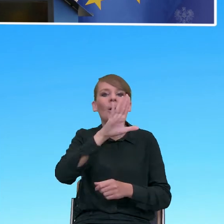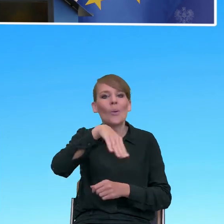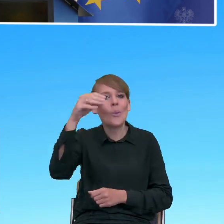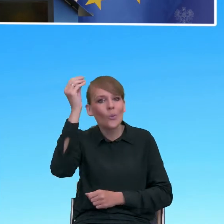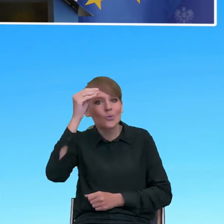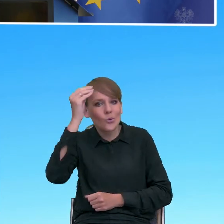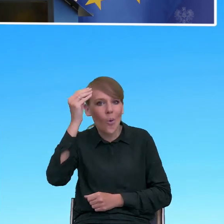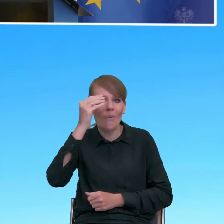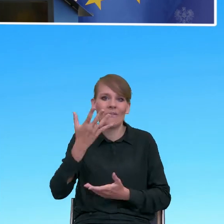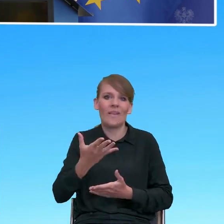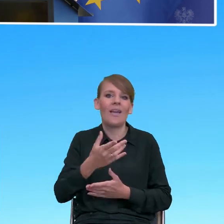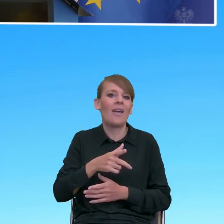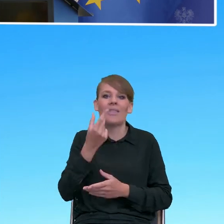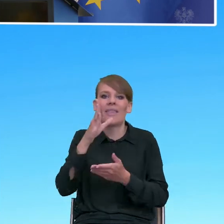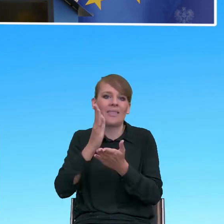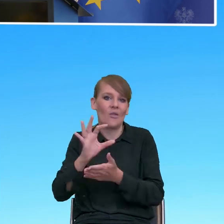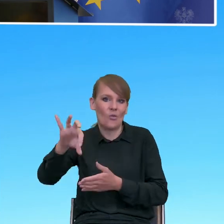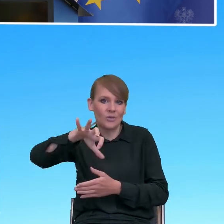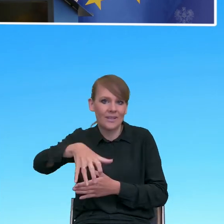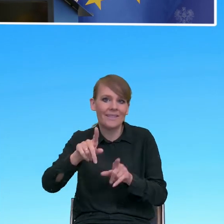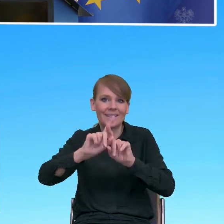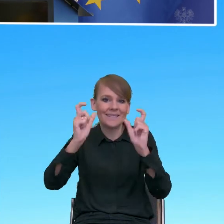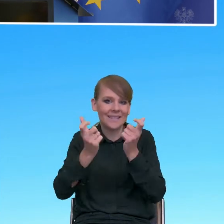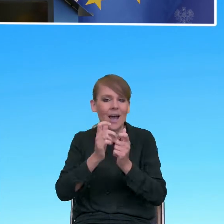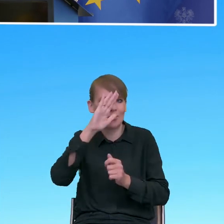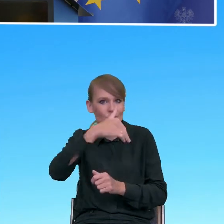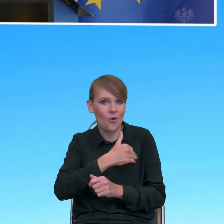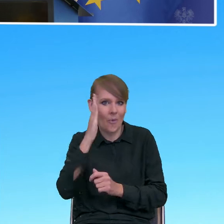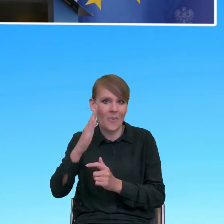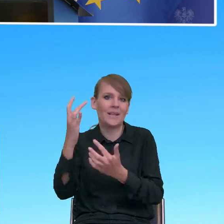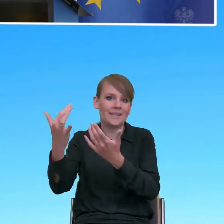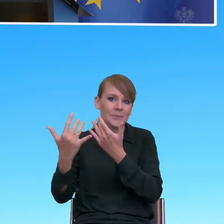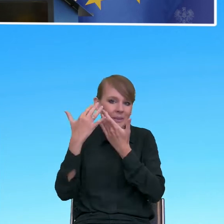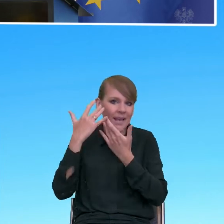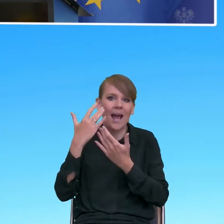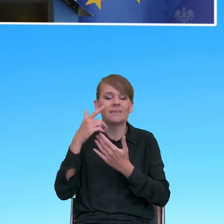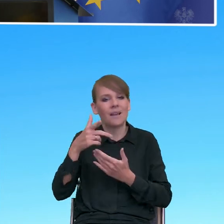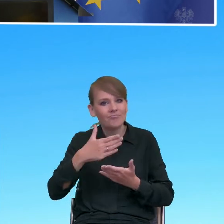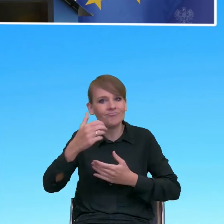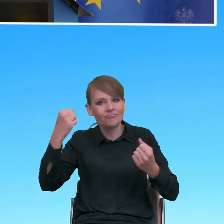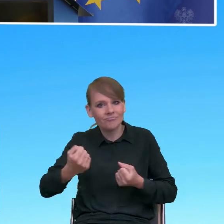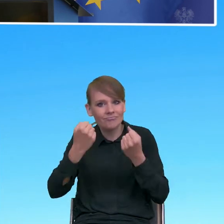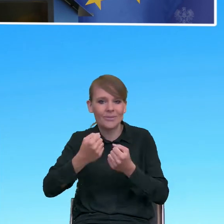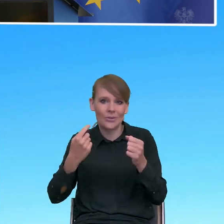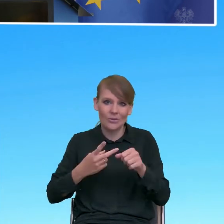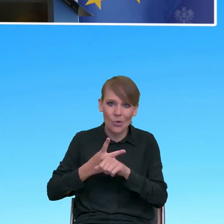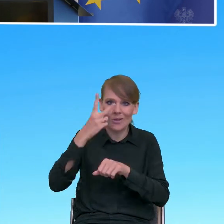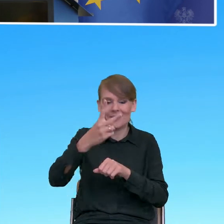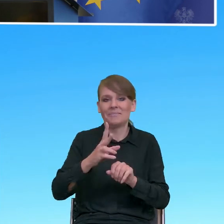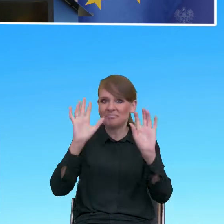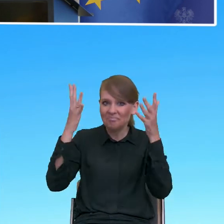tylko wasz zespół, ale z całej waszej szkoły do dalszych działań w kierunku dostępności. Jeszcze raz ogromne